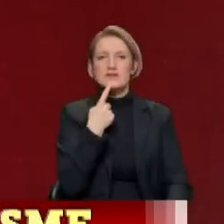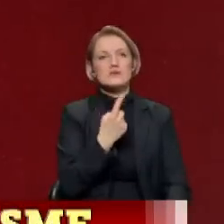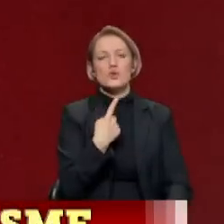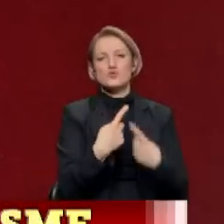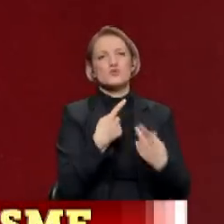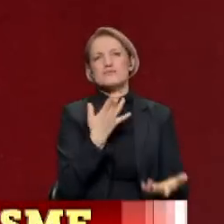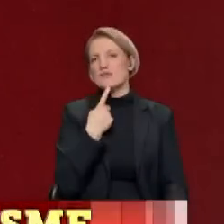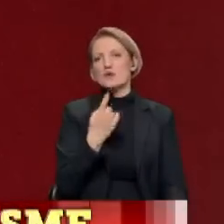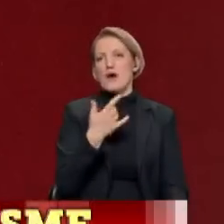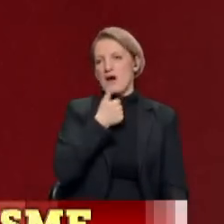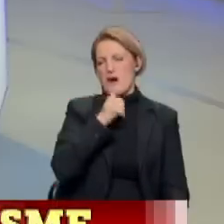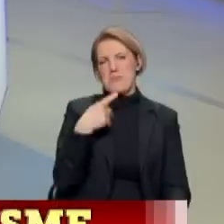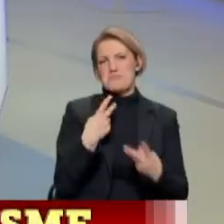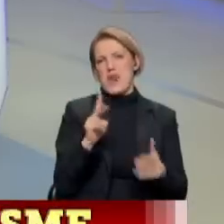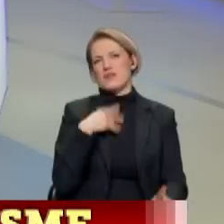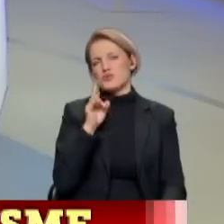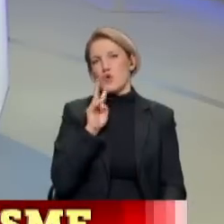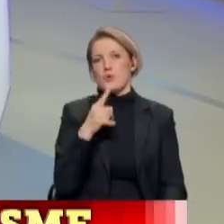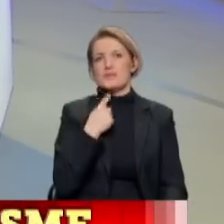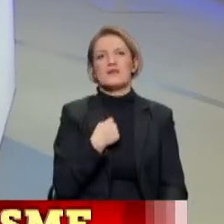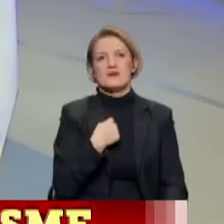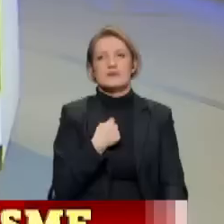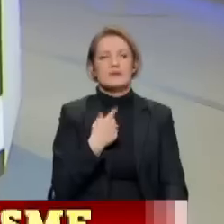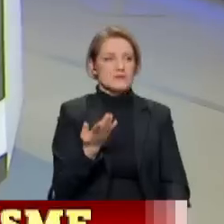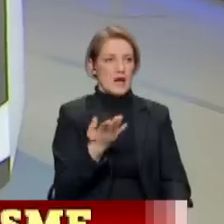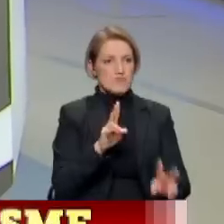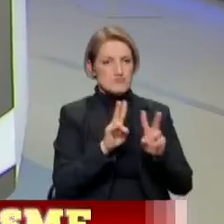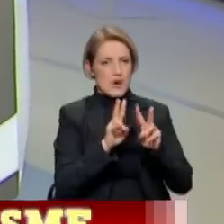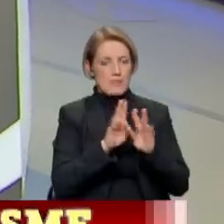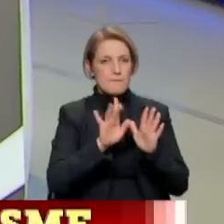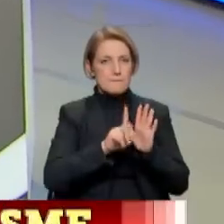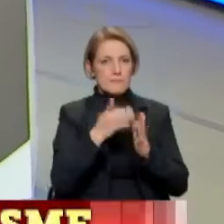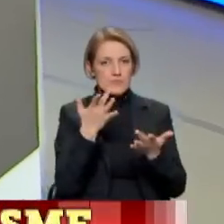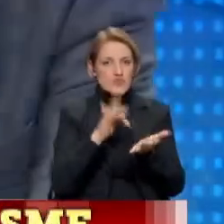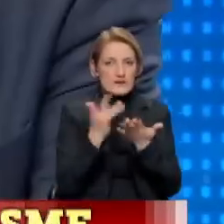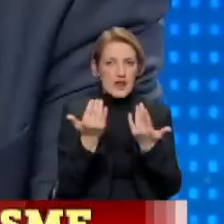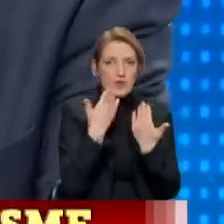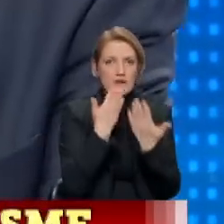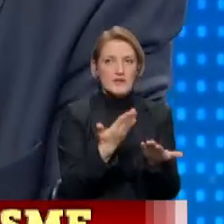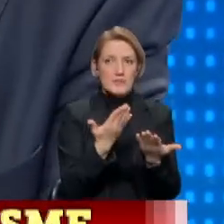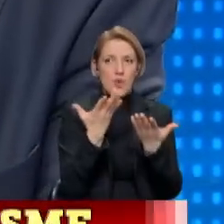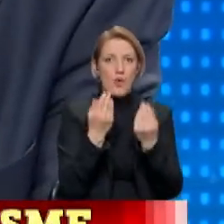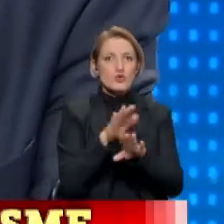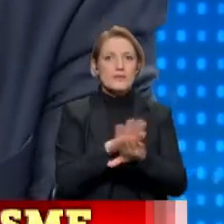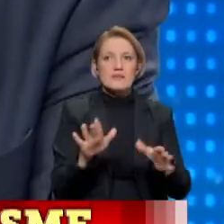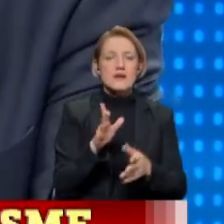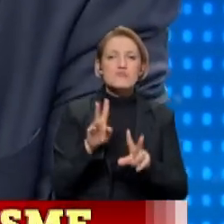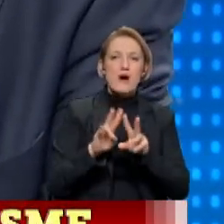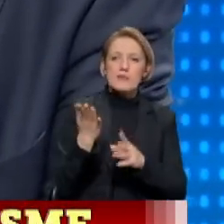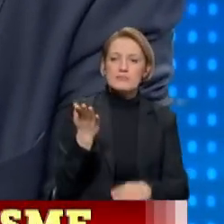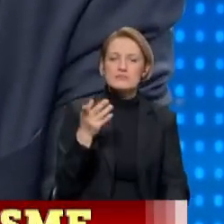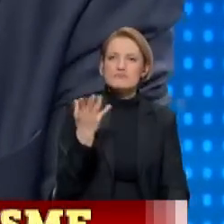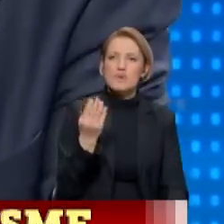diyorsun? Abi beraat görüyorum dedi. Ya Muharrem bal gibi ceza geliyor dedi. Oldu bitti ceza geliyor. Ya Muharrem dedim